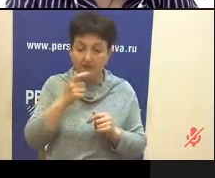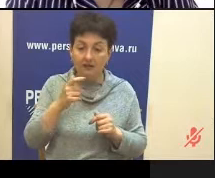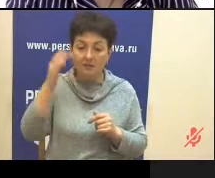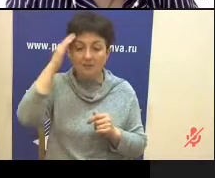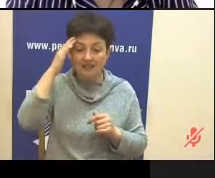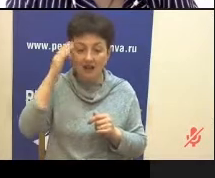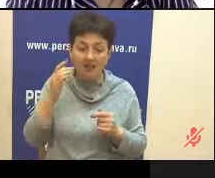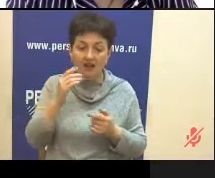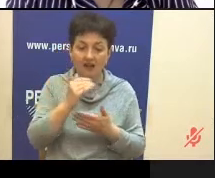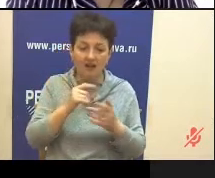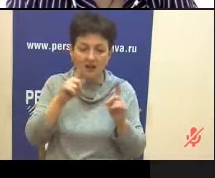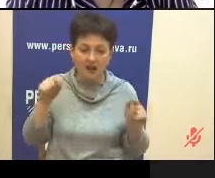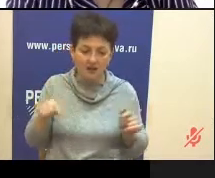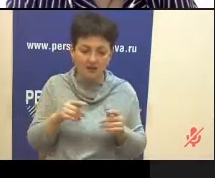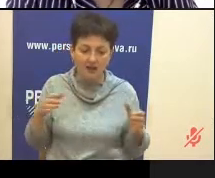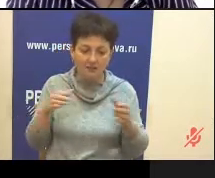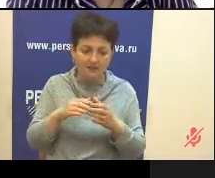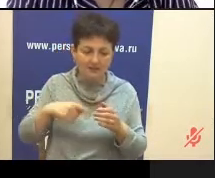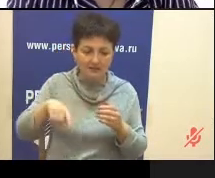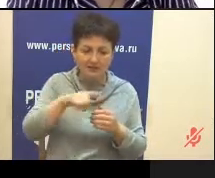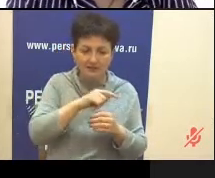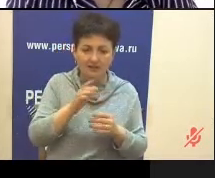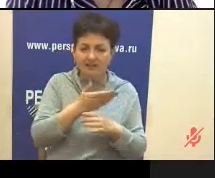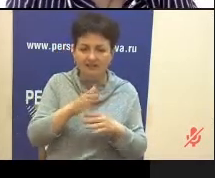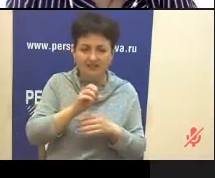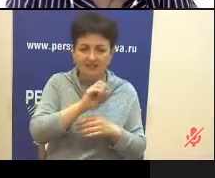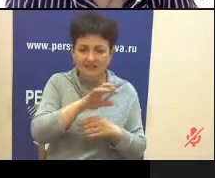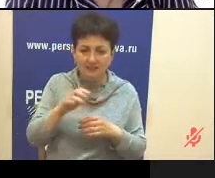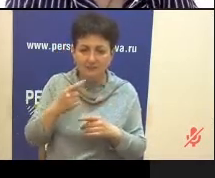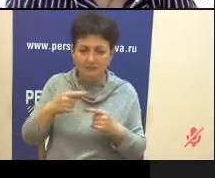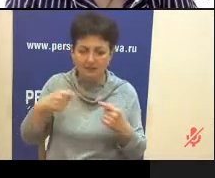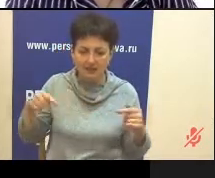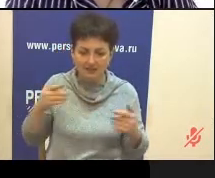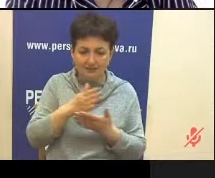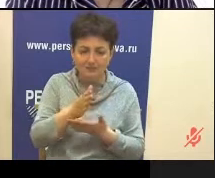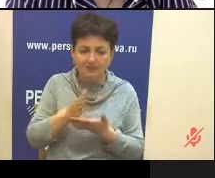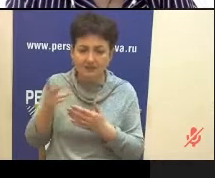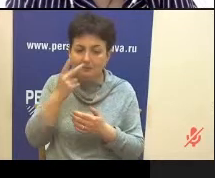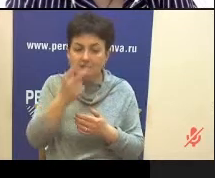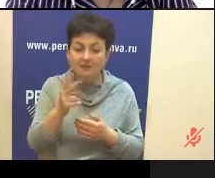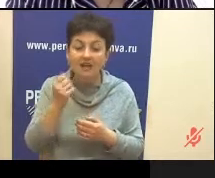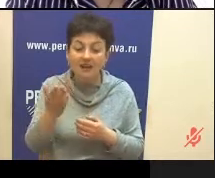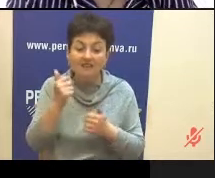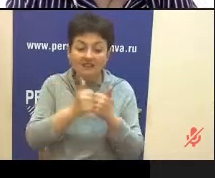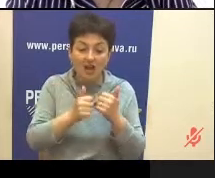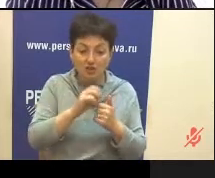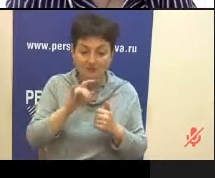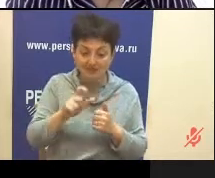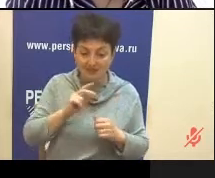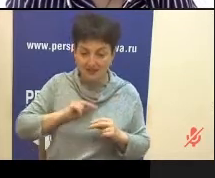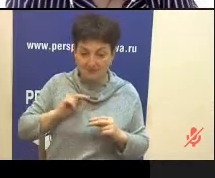Ментальная карта позволит вам объединить всех стейкхолдеров, развести их по разным веткам и посмотреть, как вы с каждым из